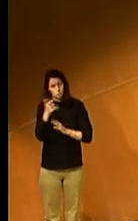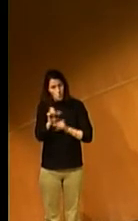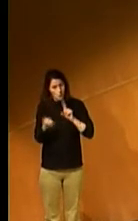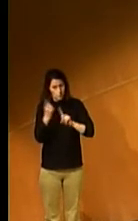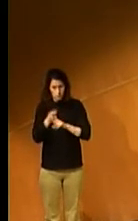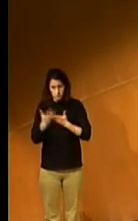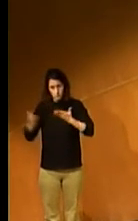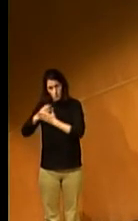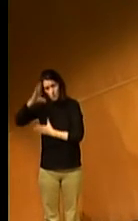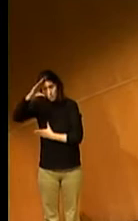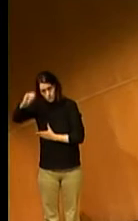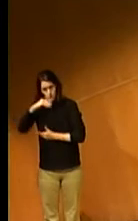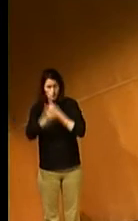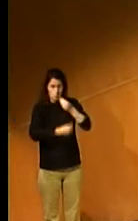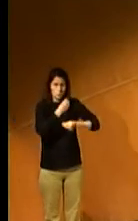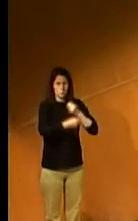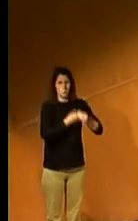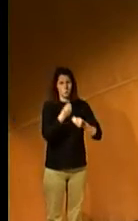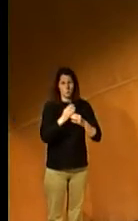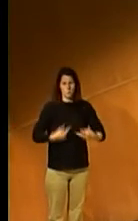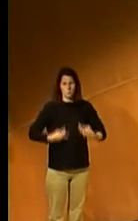Alors, je précise